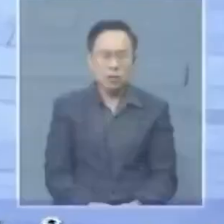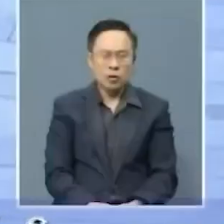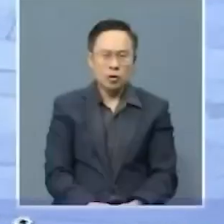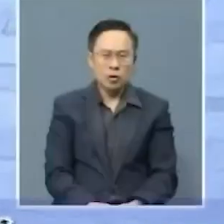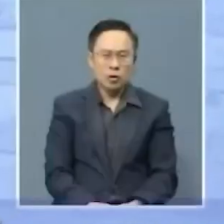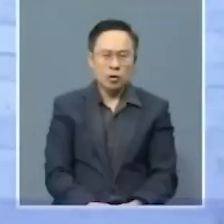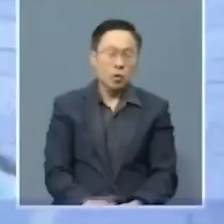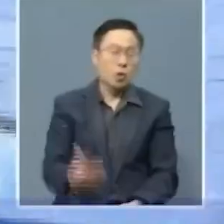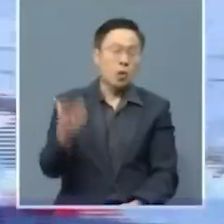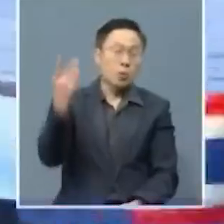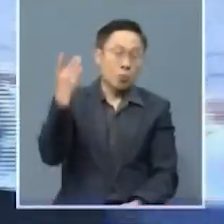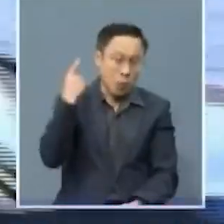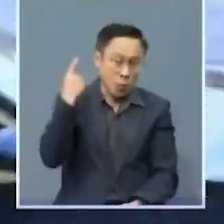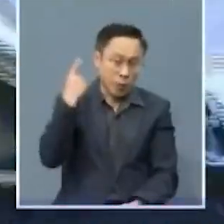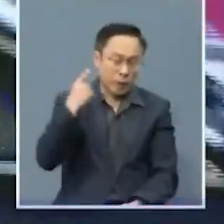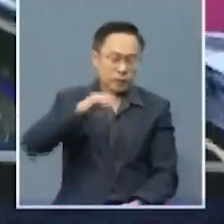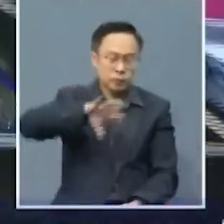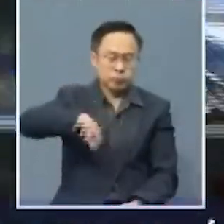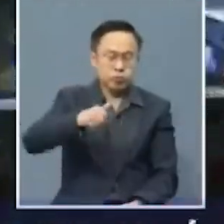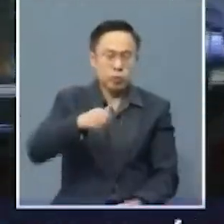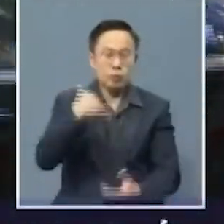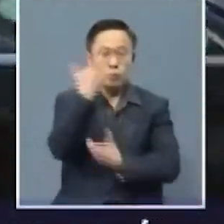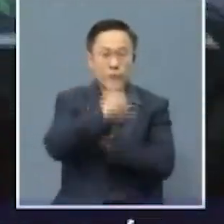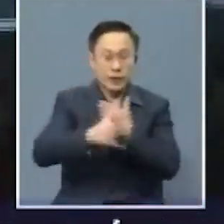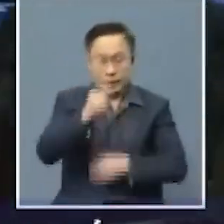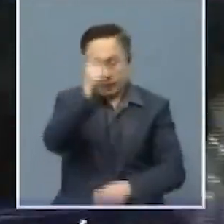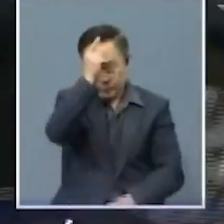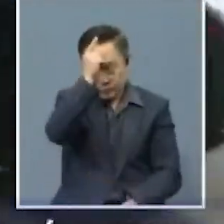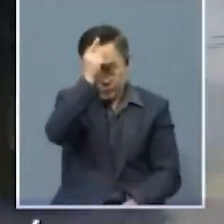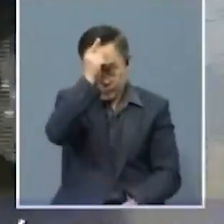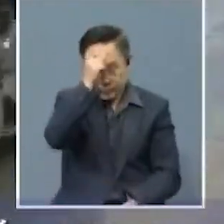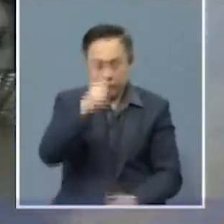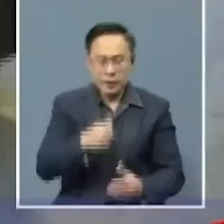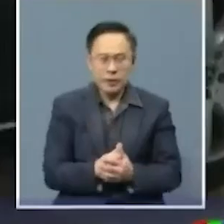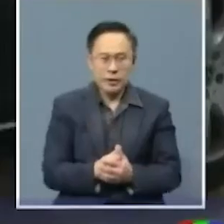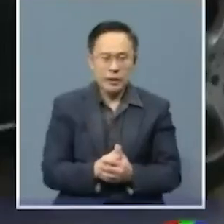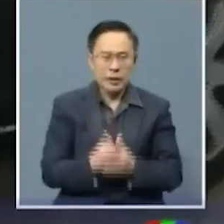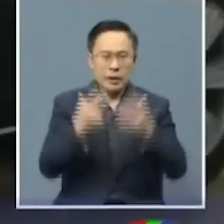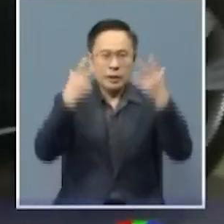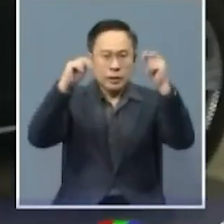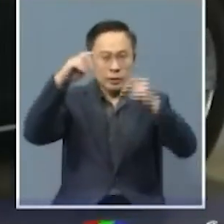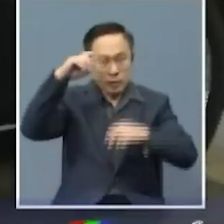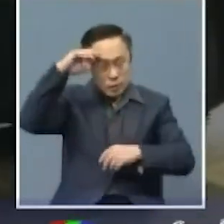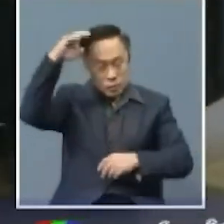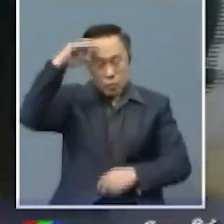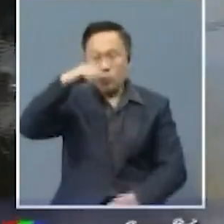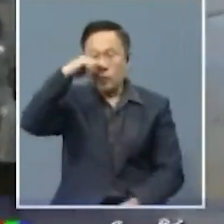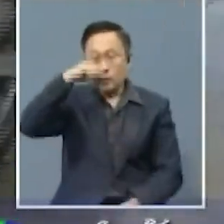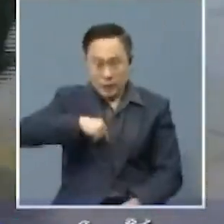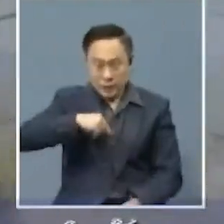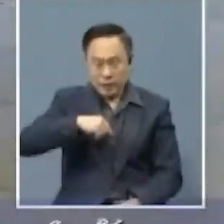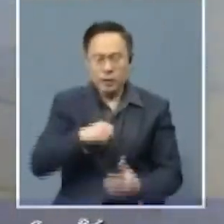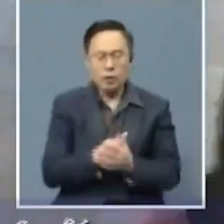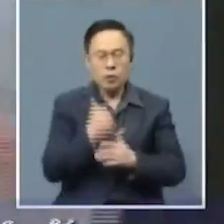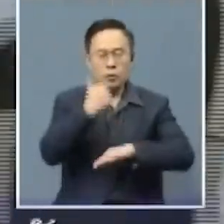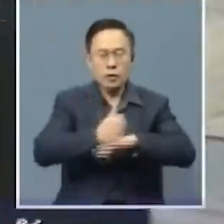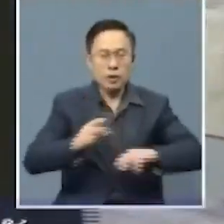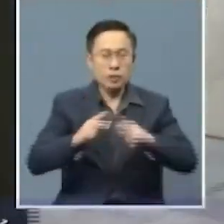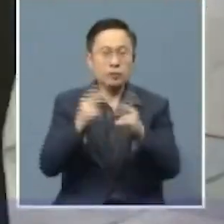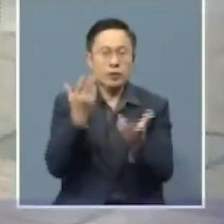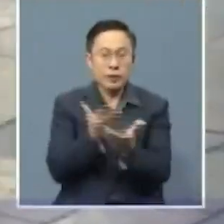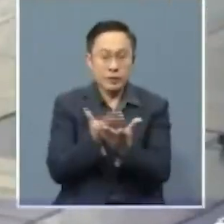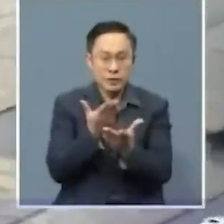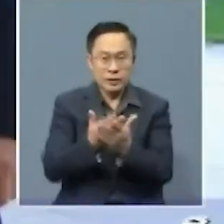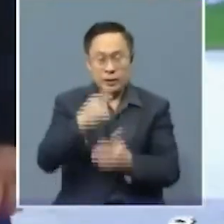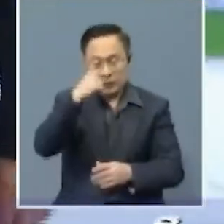ื่อวันนี้ณกรุงเบอร์ลินสหพันธ์สาธารณรัฐเยอรมนีนายเศรษฐาทวีสินนายกรัฐมนตรีและรัฐมนตรีว่าการกระทรวงการค